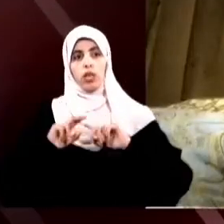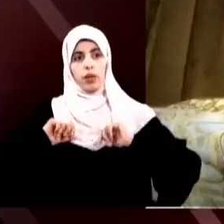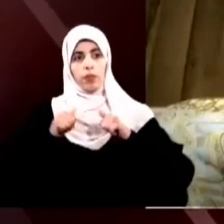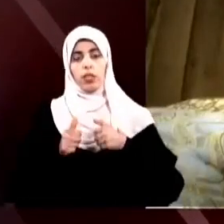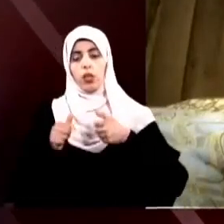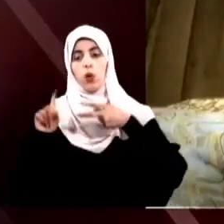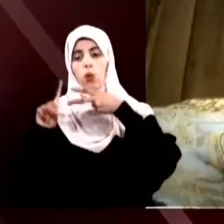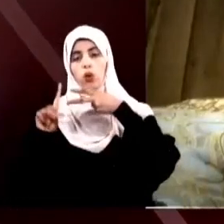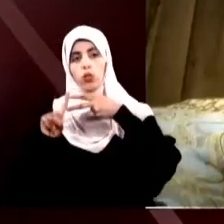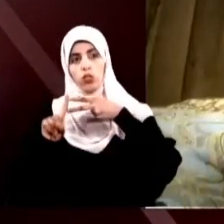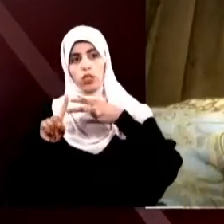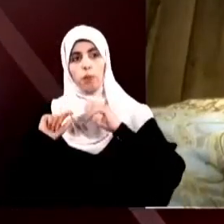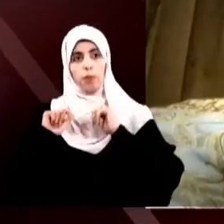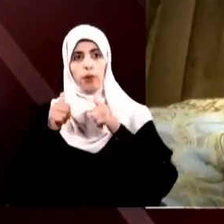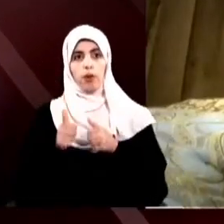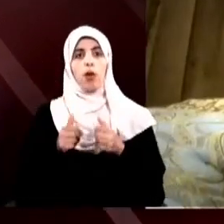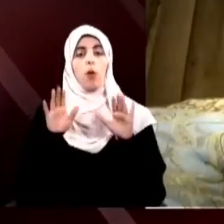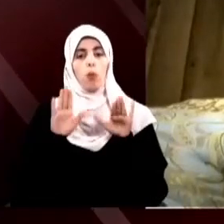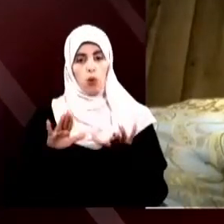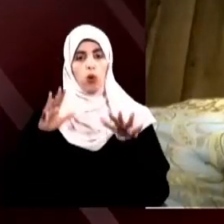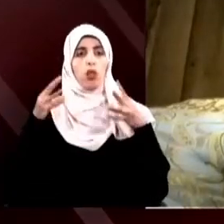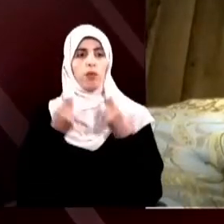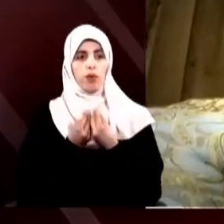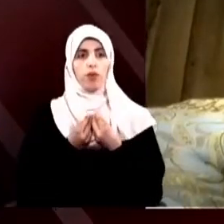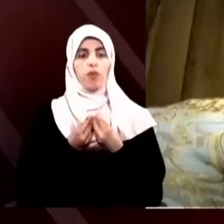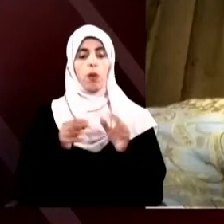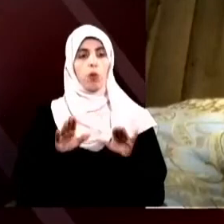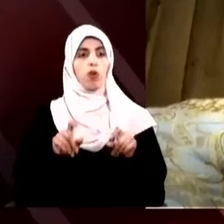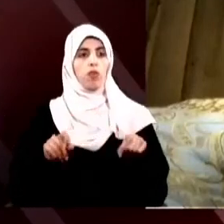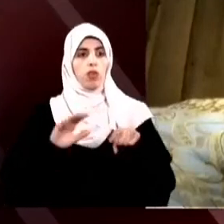ويبدأ عام 2021، وما زال مرض